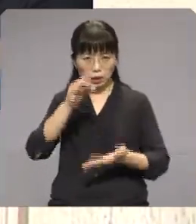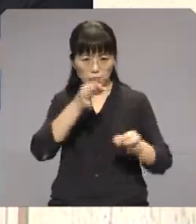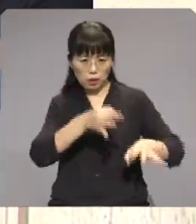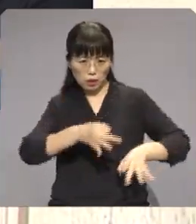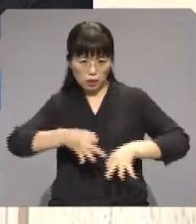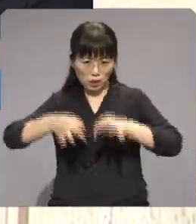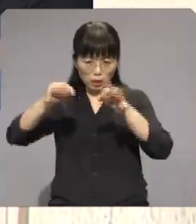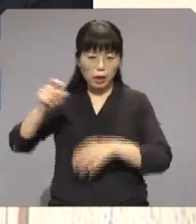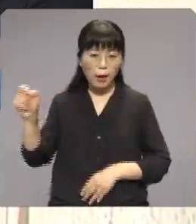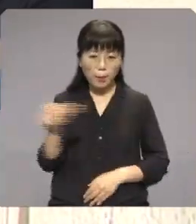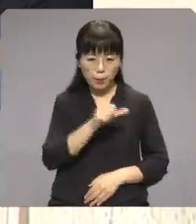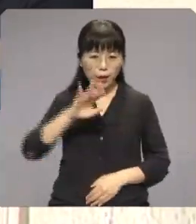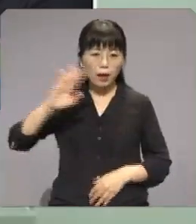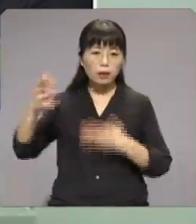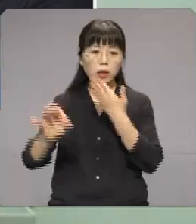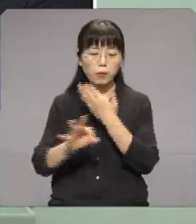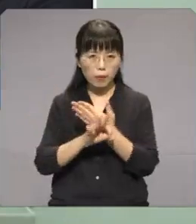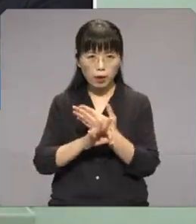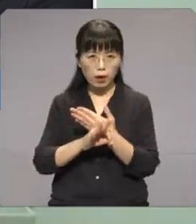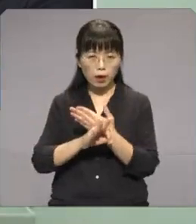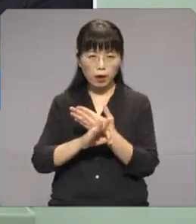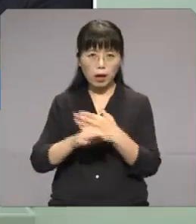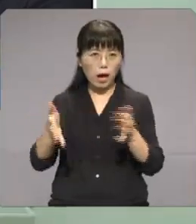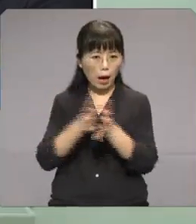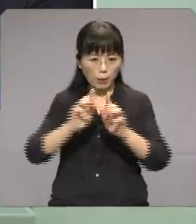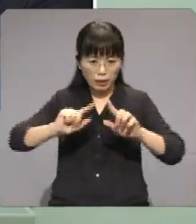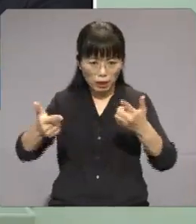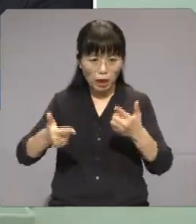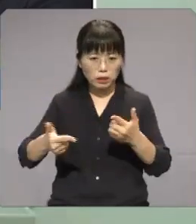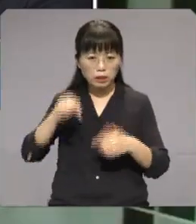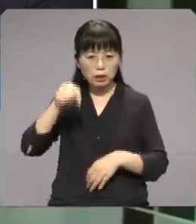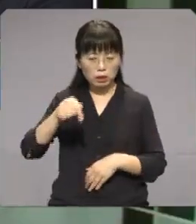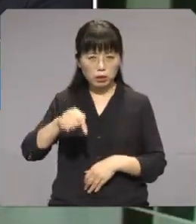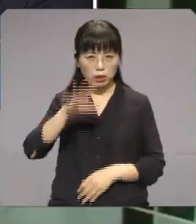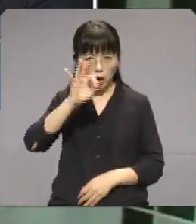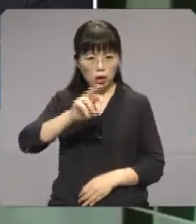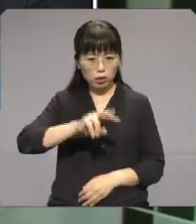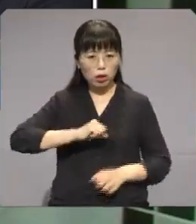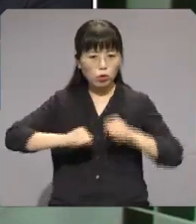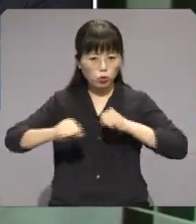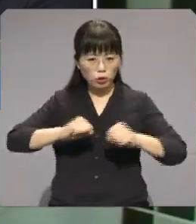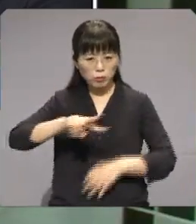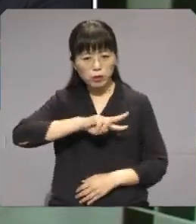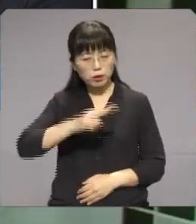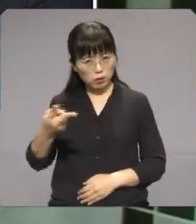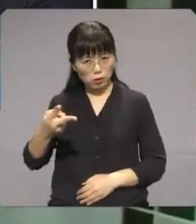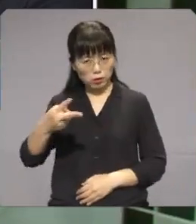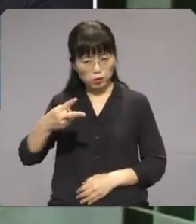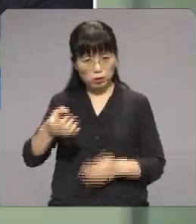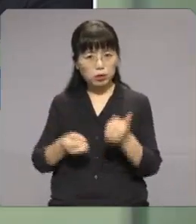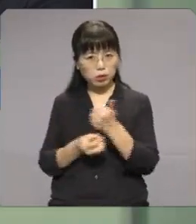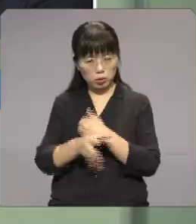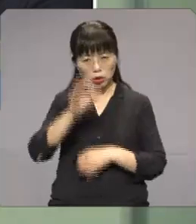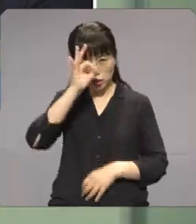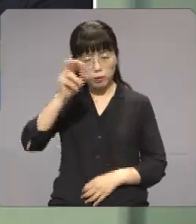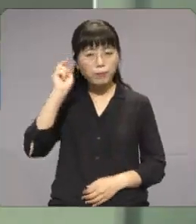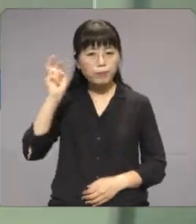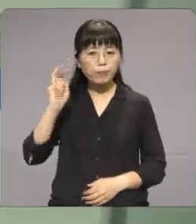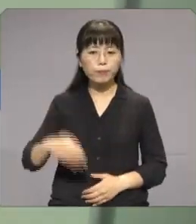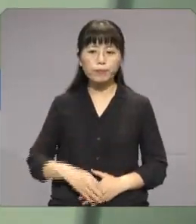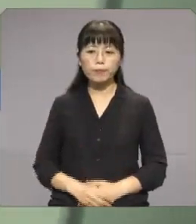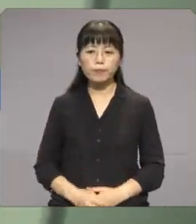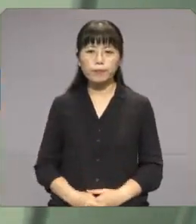가격 움직임들이 빨라지면요. 비아파트 쪽으로 가격 움직임이 좀 전이되는